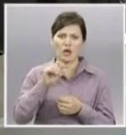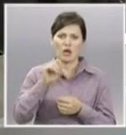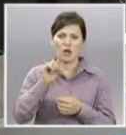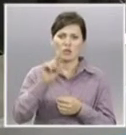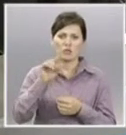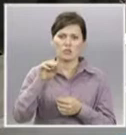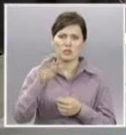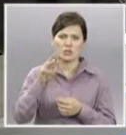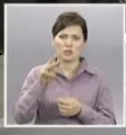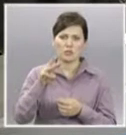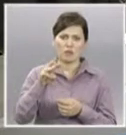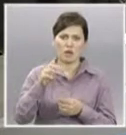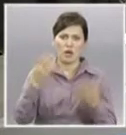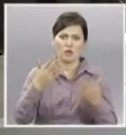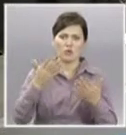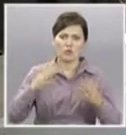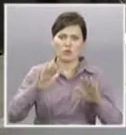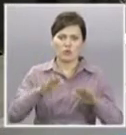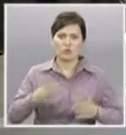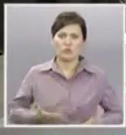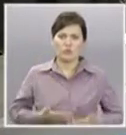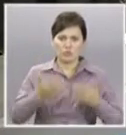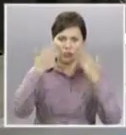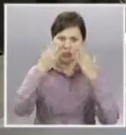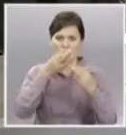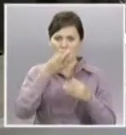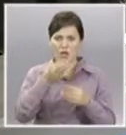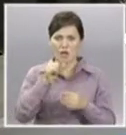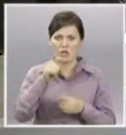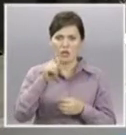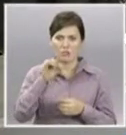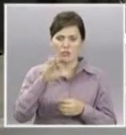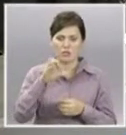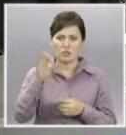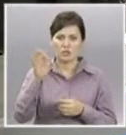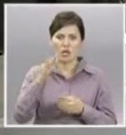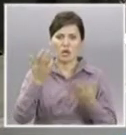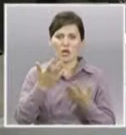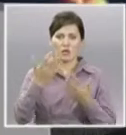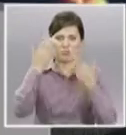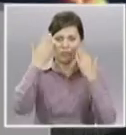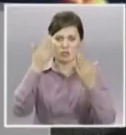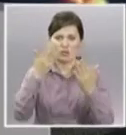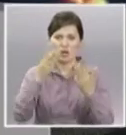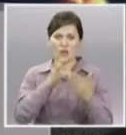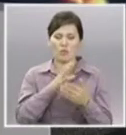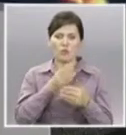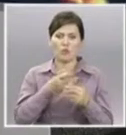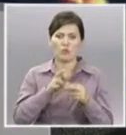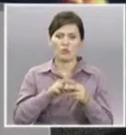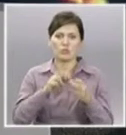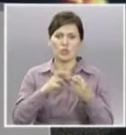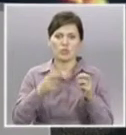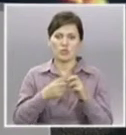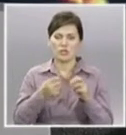тұрамын деп таксиге айтыңызшы, сіздің қайда тұратыныңыз белгісіз. Алғабаста тұрамын деңізші, сіздің қайда тұратыныңыз белгісіз. Осы мәселе